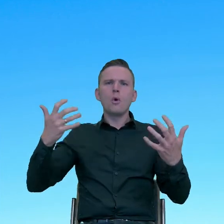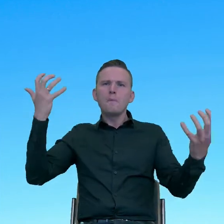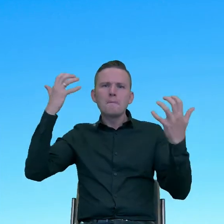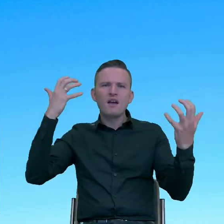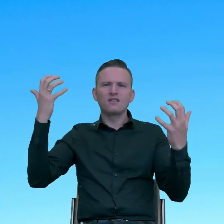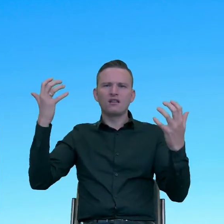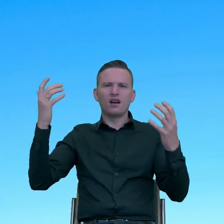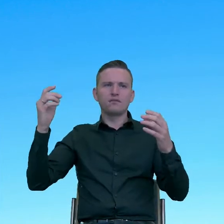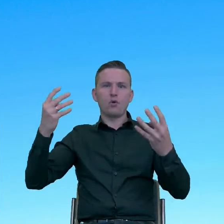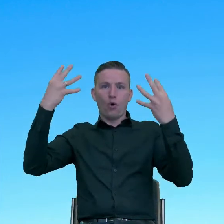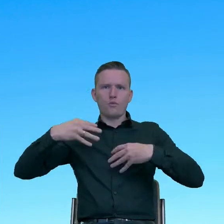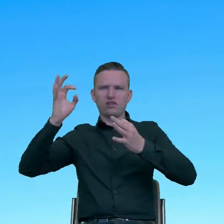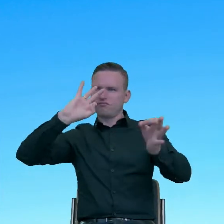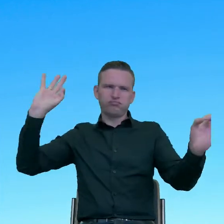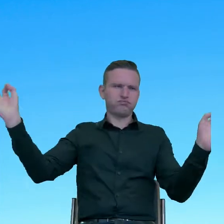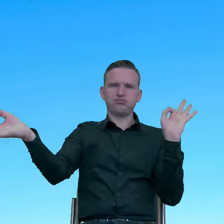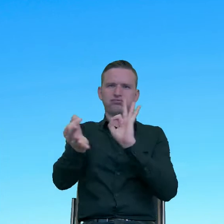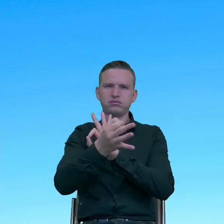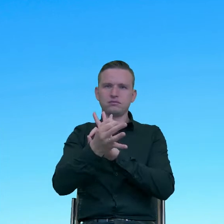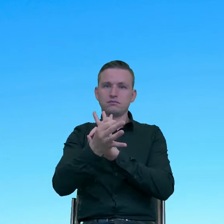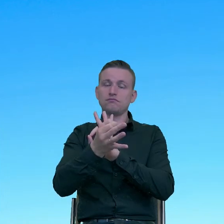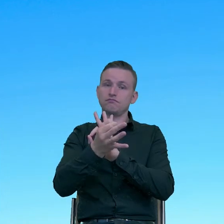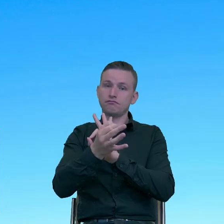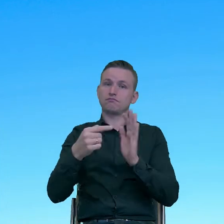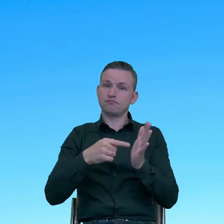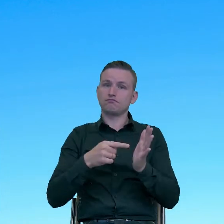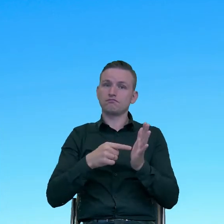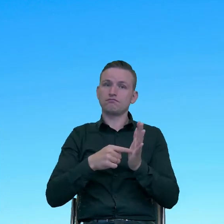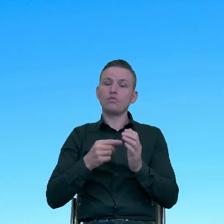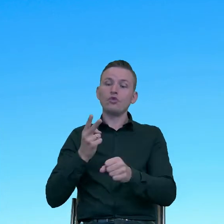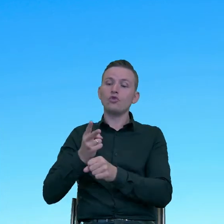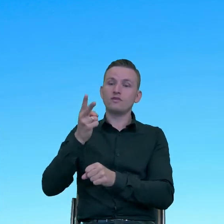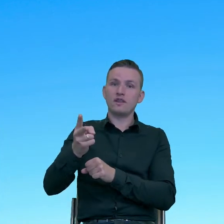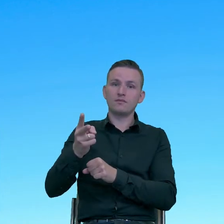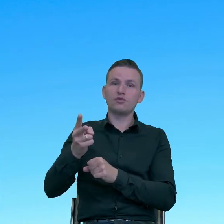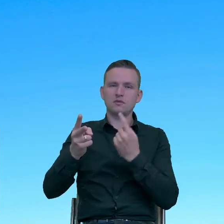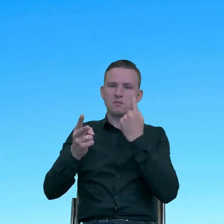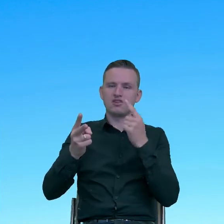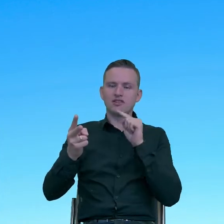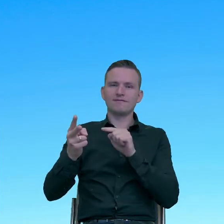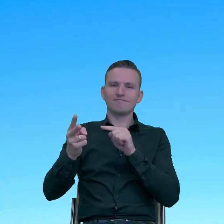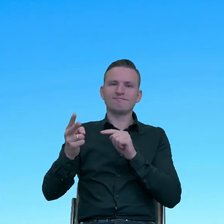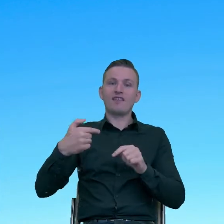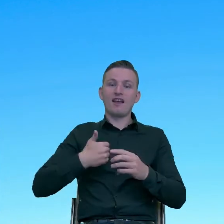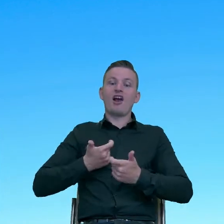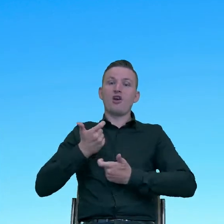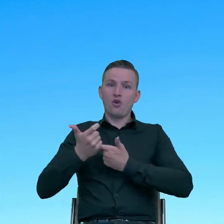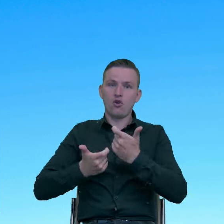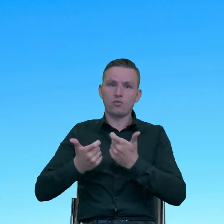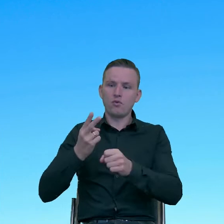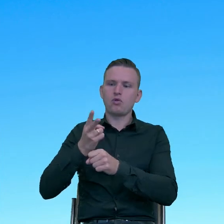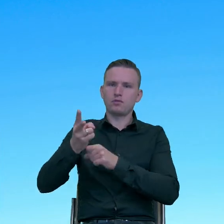i myślę, że to był też duży krok w kierunku tej właśnie dostępności dla osób z niepełnosprawnością, bo